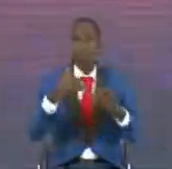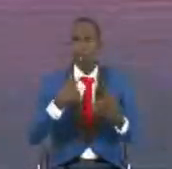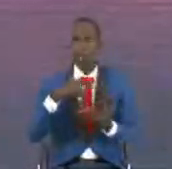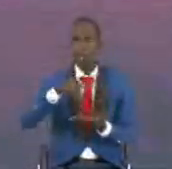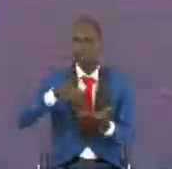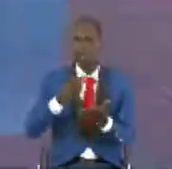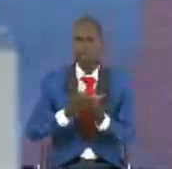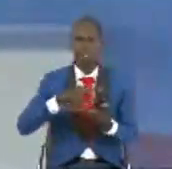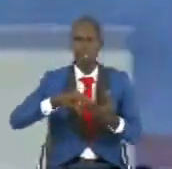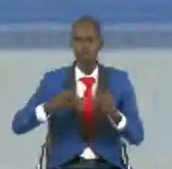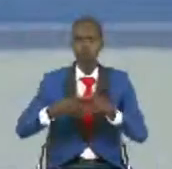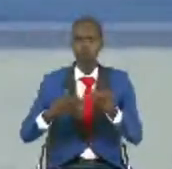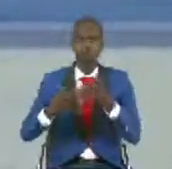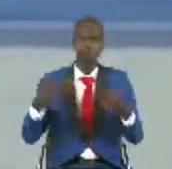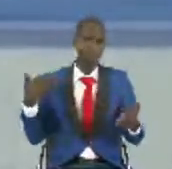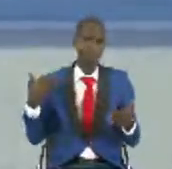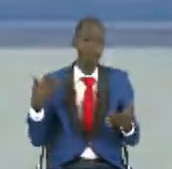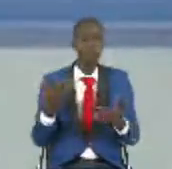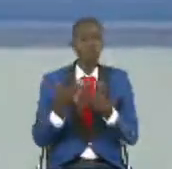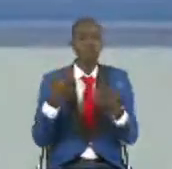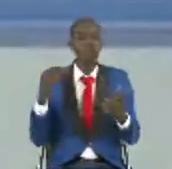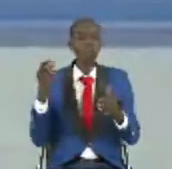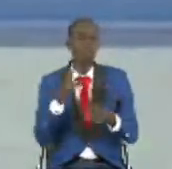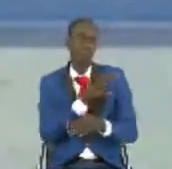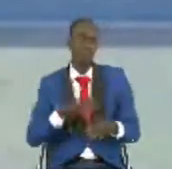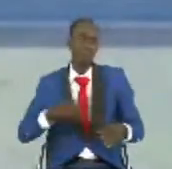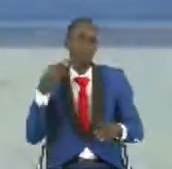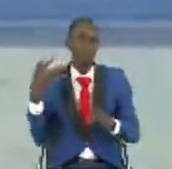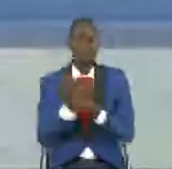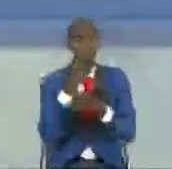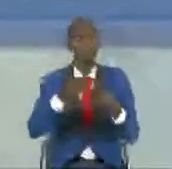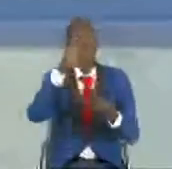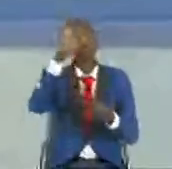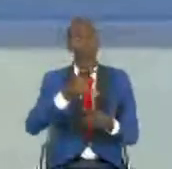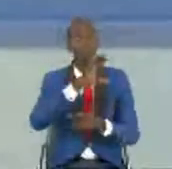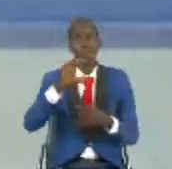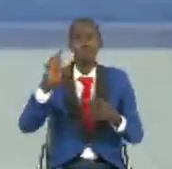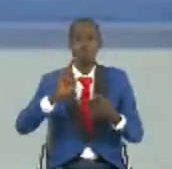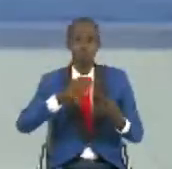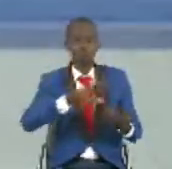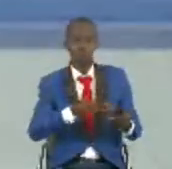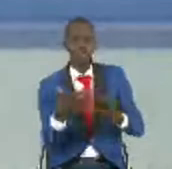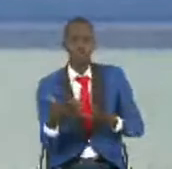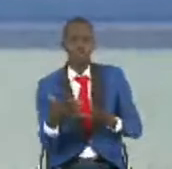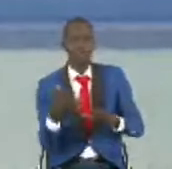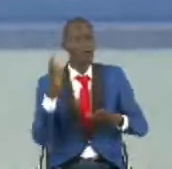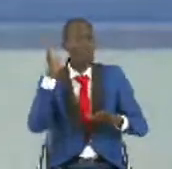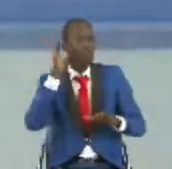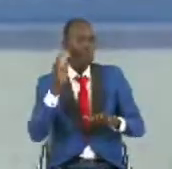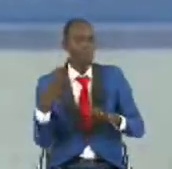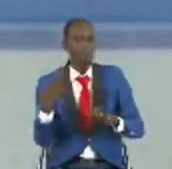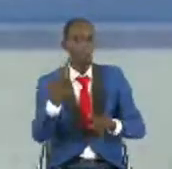avant. Avant qu'on l'amène à la croix, mourir. Ils l'ont attaché et ils l'ont